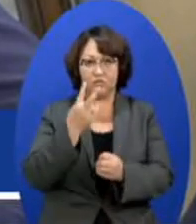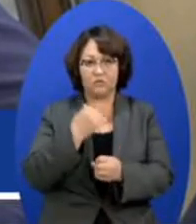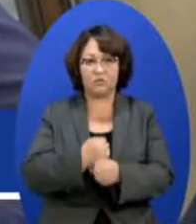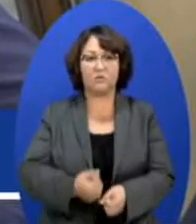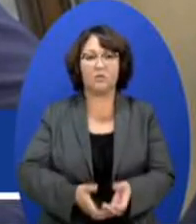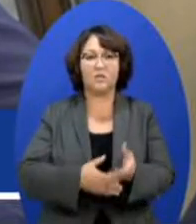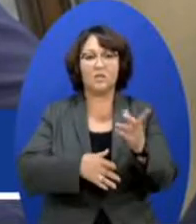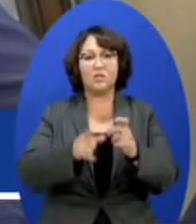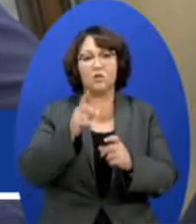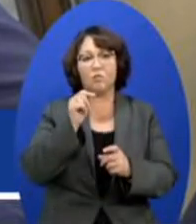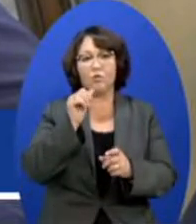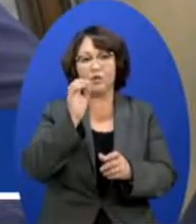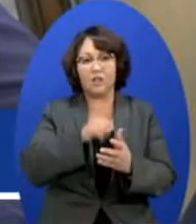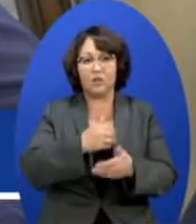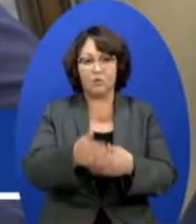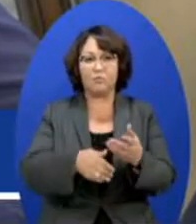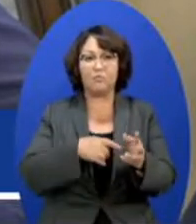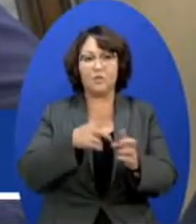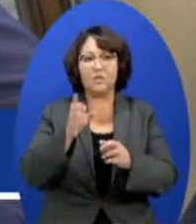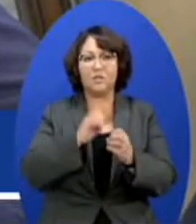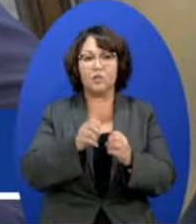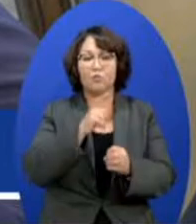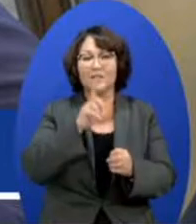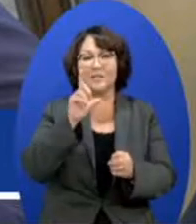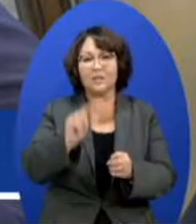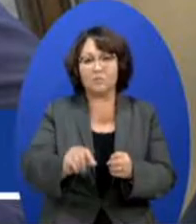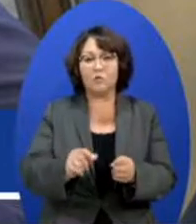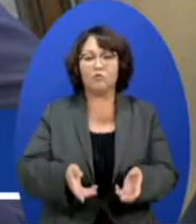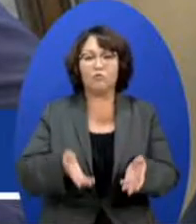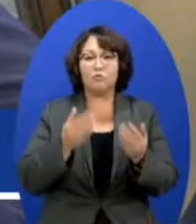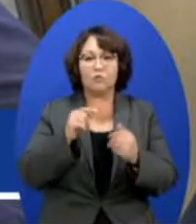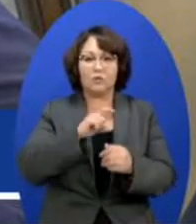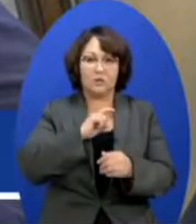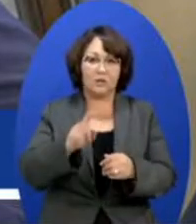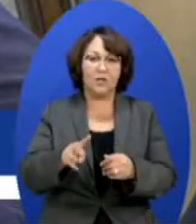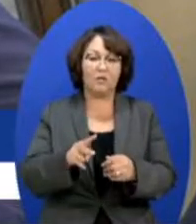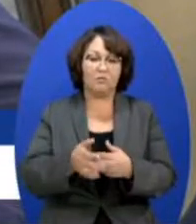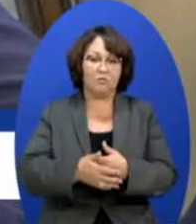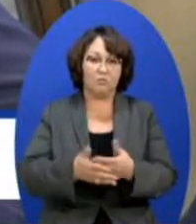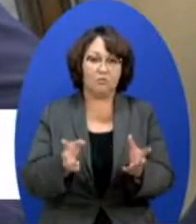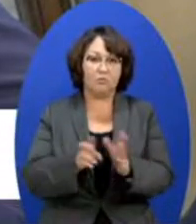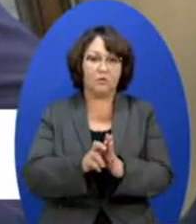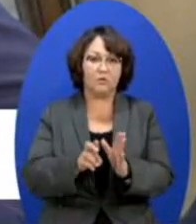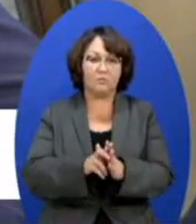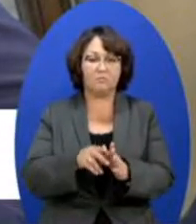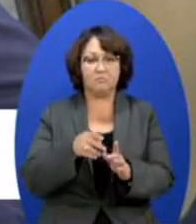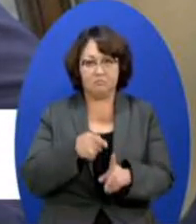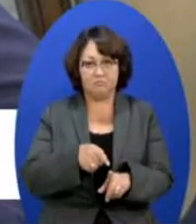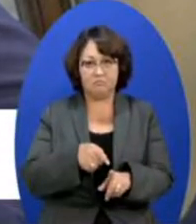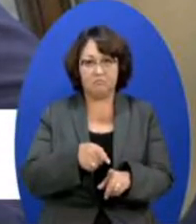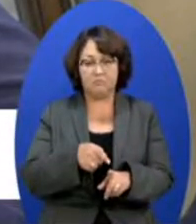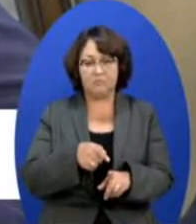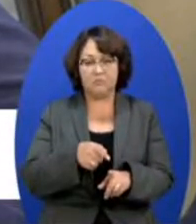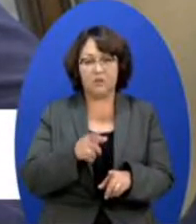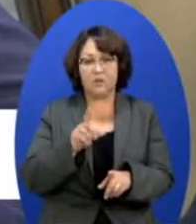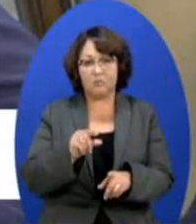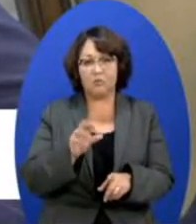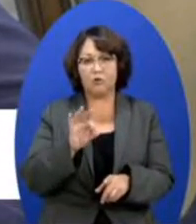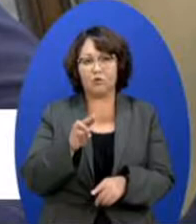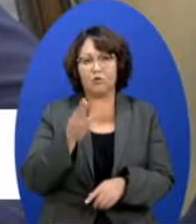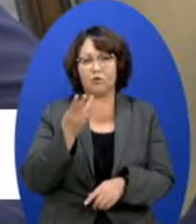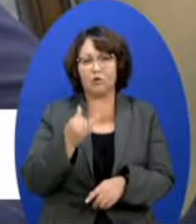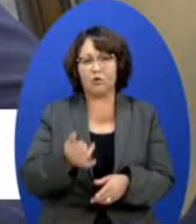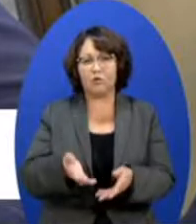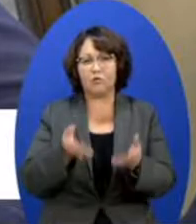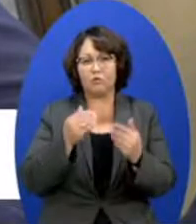нийлүүлэх тэр дундаа бизнес эрхлэгч нарт хямдуртагтай хөнгөлтэй нөхцөлтэй зээлийг олгох чиглэлээр бол илүү одоо